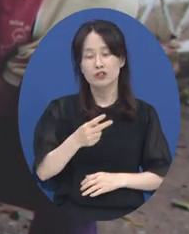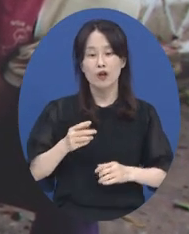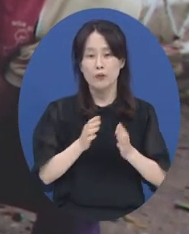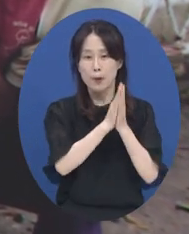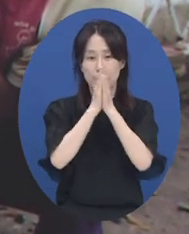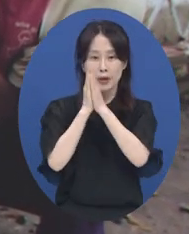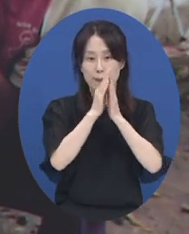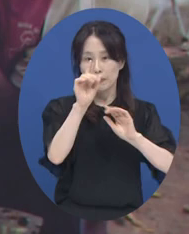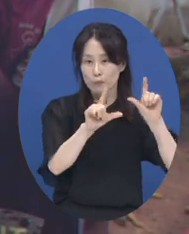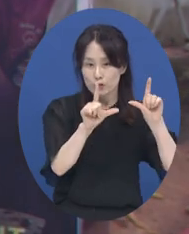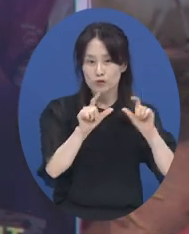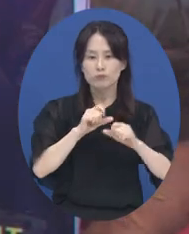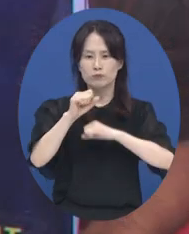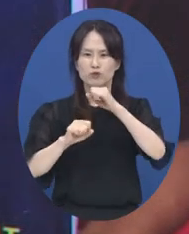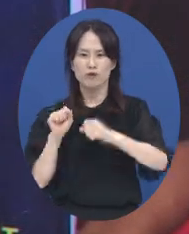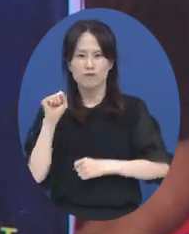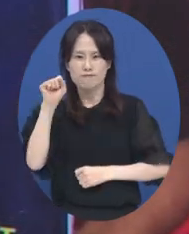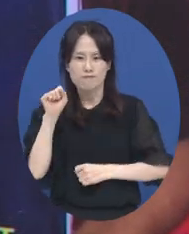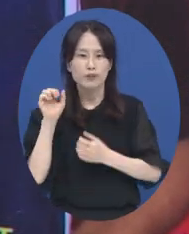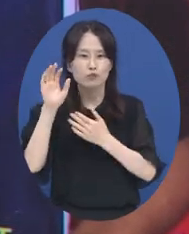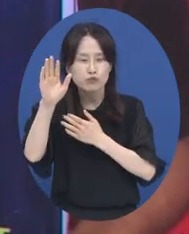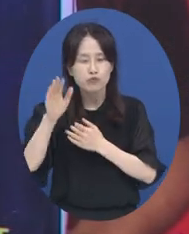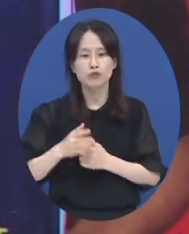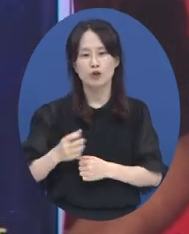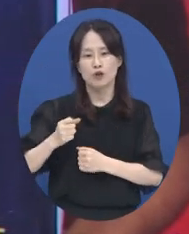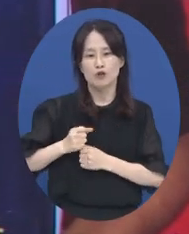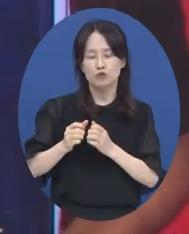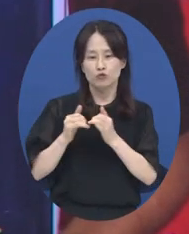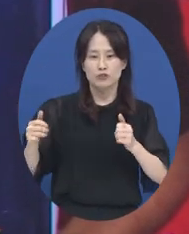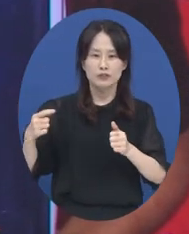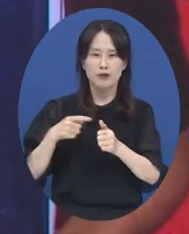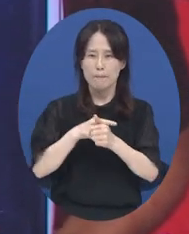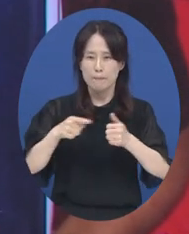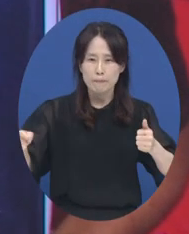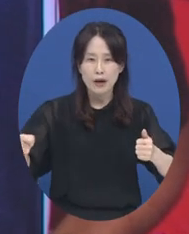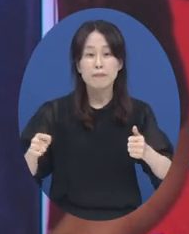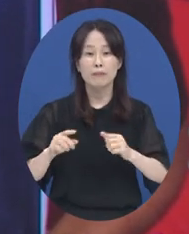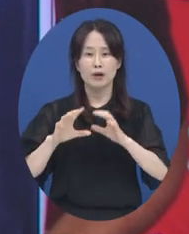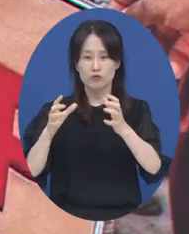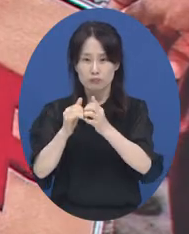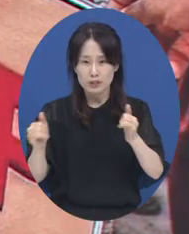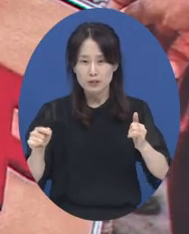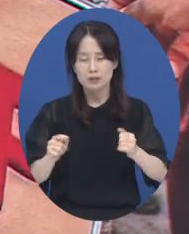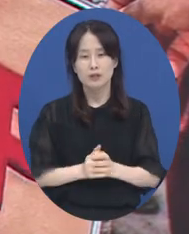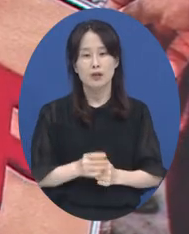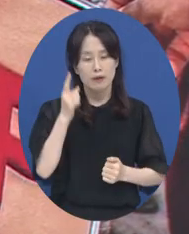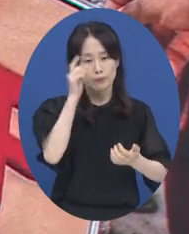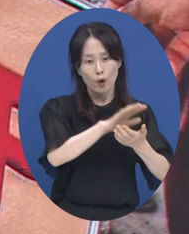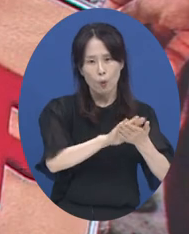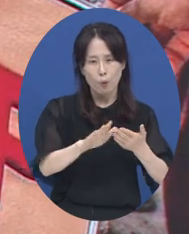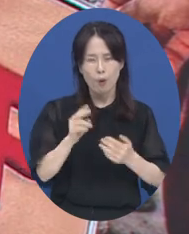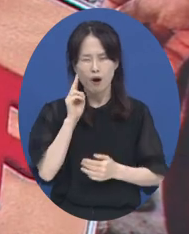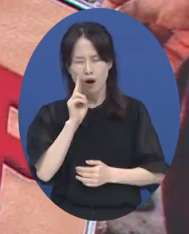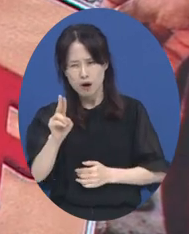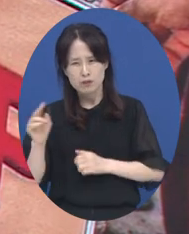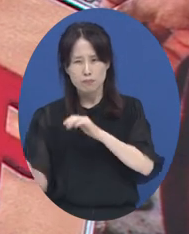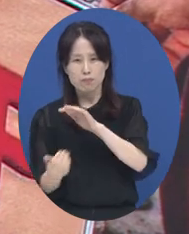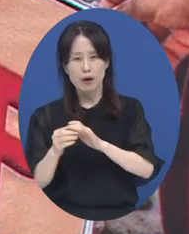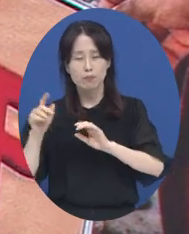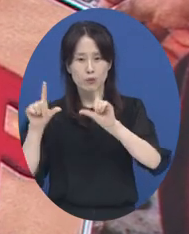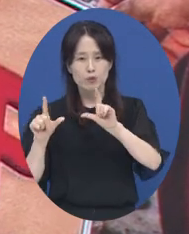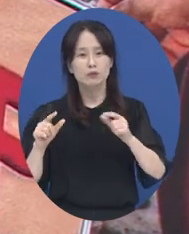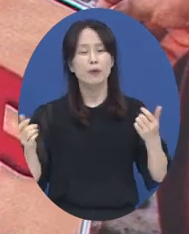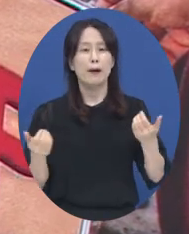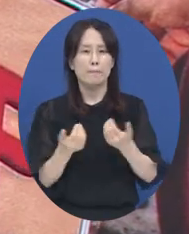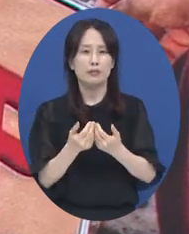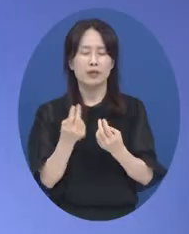2000년대 미얀마의 모습과 민주화운동 이후 군부가 살상한 국민 등 평화와 참혹한 현장을